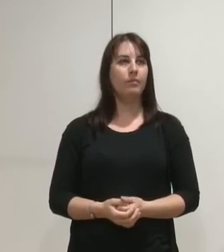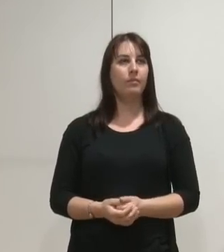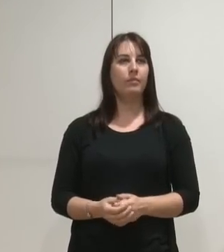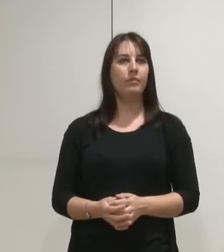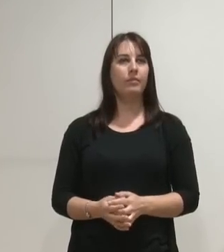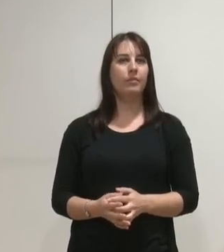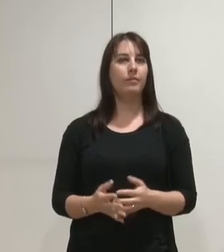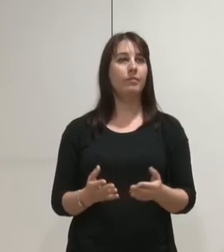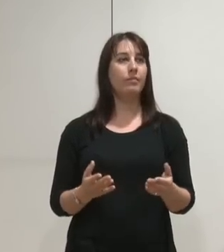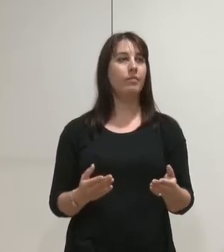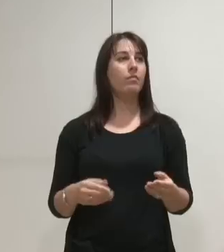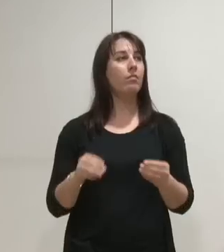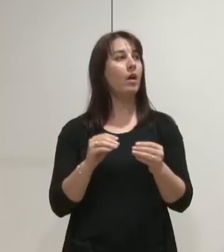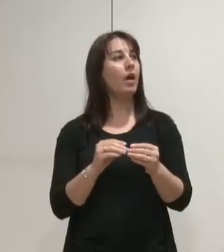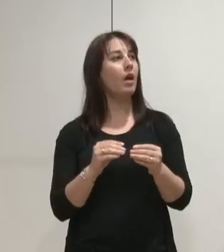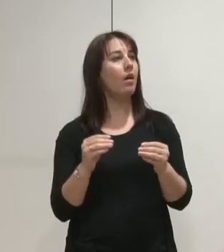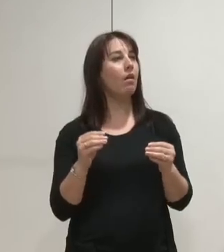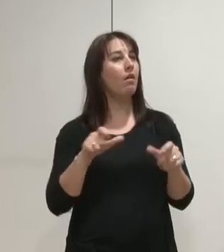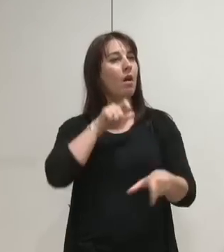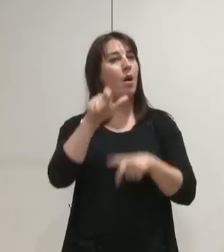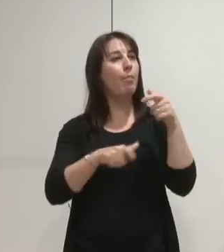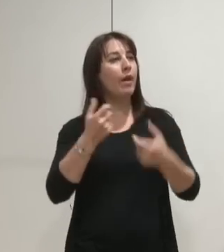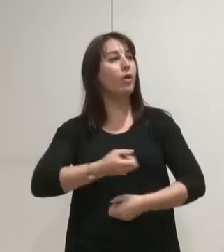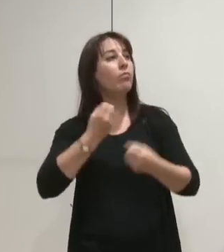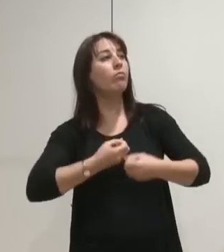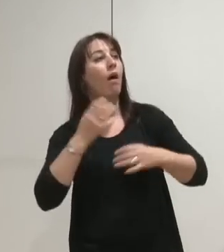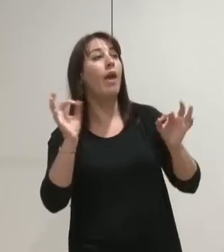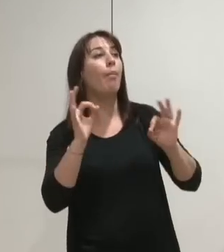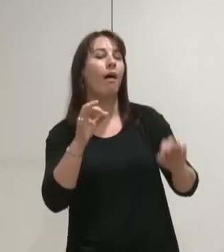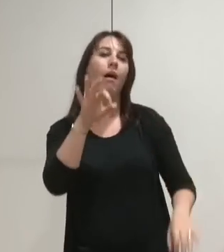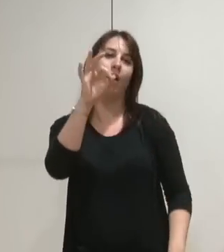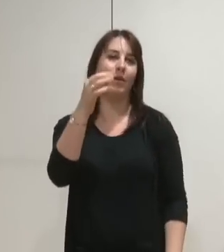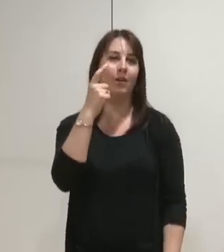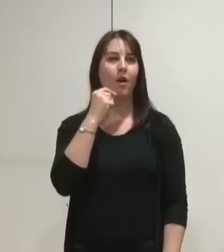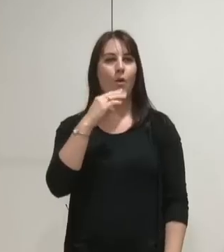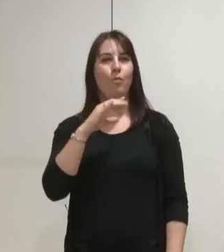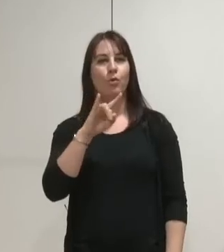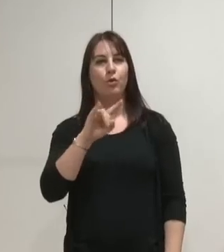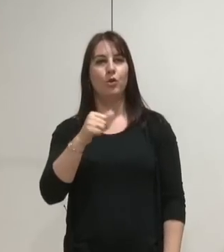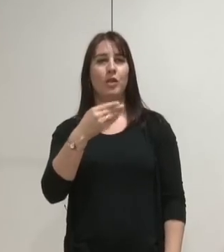et s'il n'y a pas de prise de parole si j'imagine quand même monsieur Cham